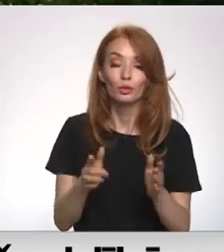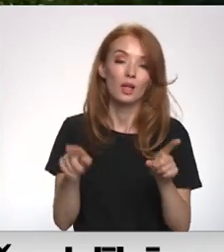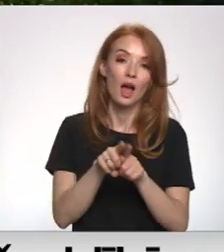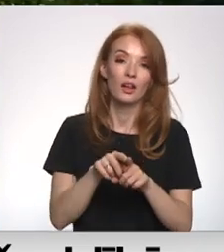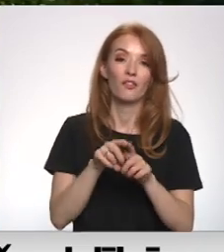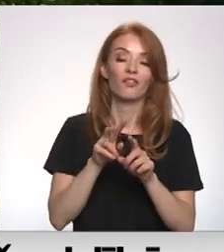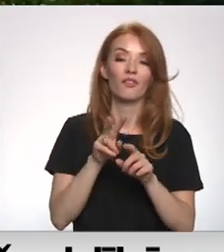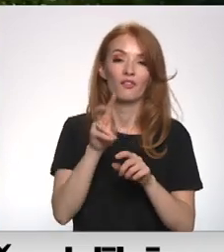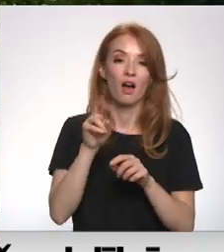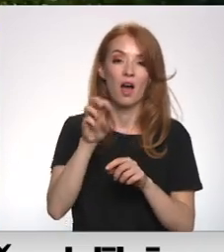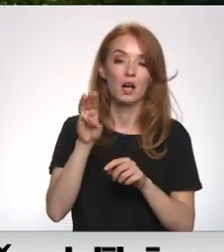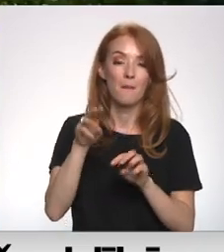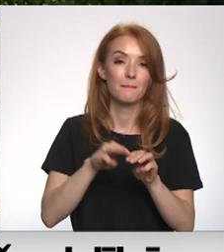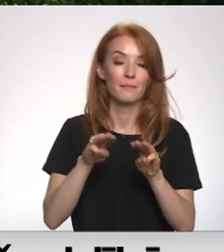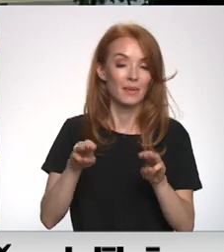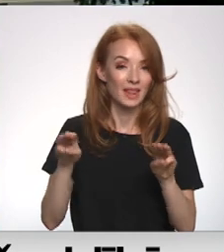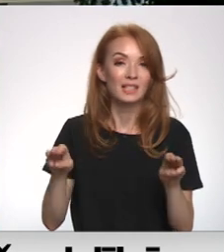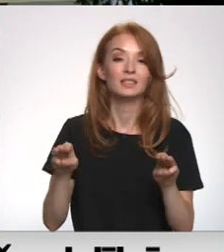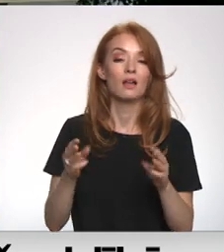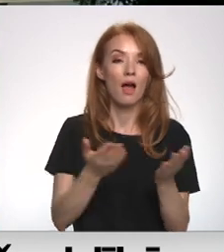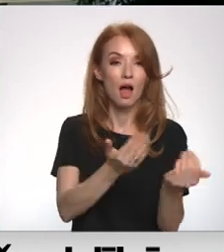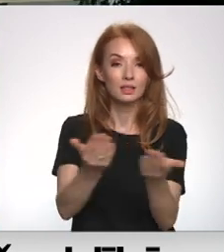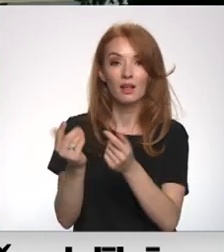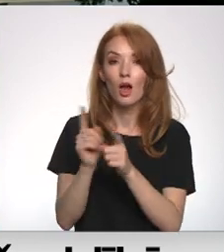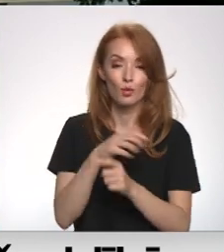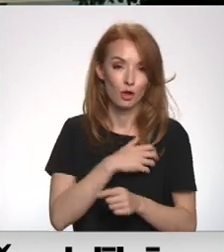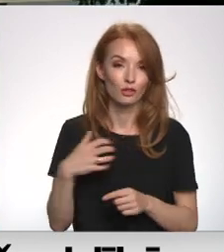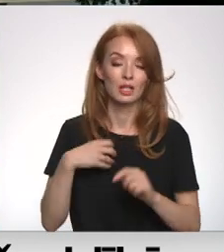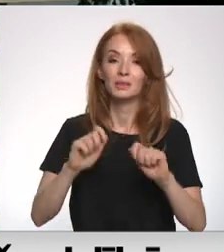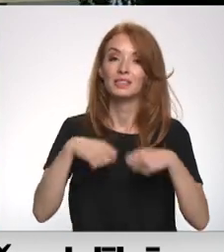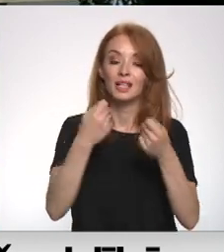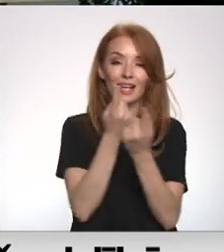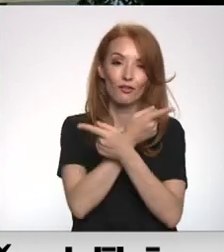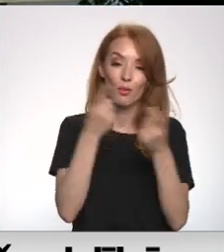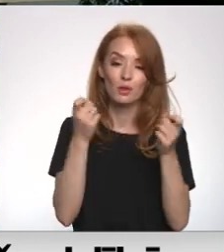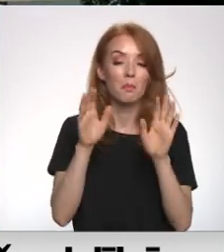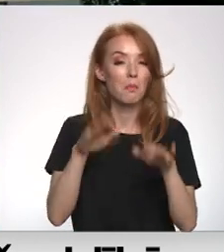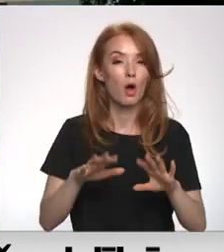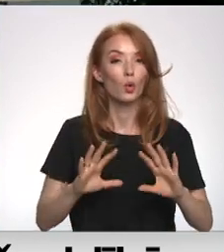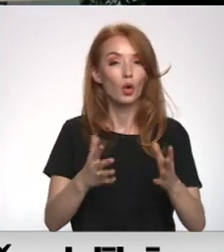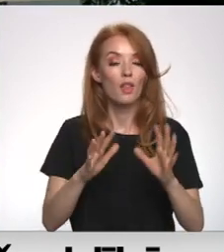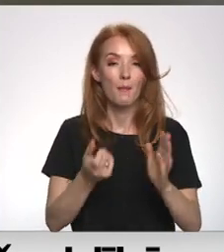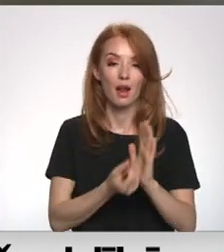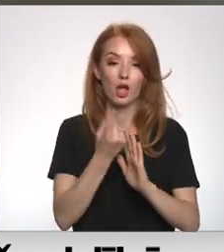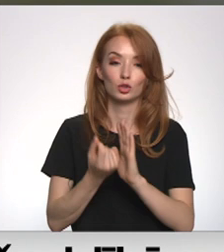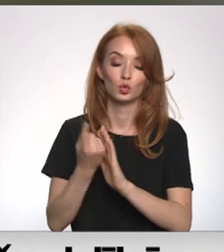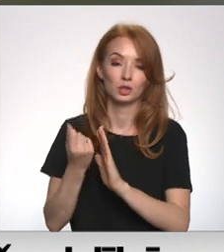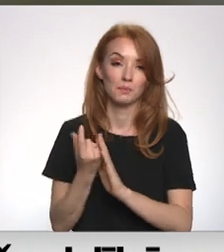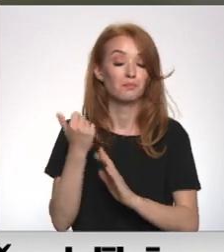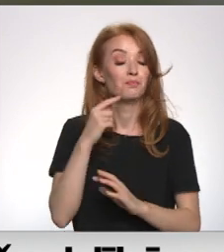Vides aizsardzības un reģionālās attīstības ministrija aicināja arī pašvaldības sniegt informāciju par kurināmā resursiem. Jo šobrīd